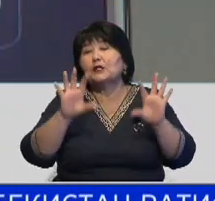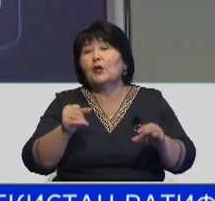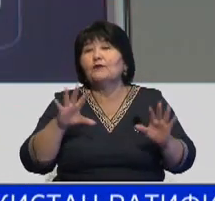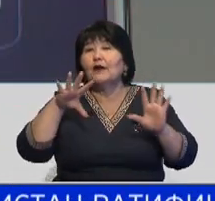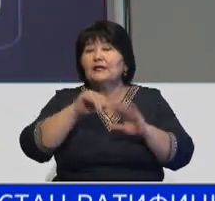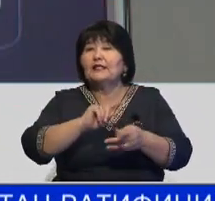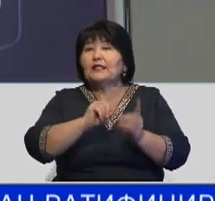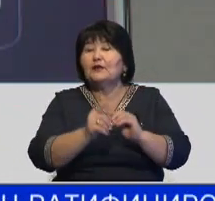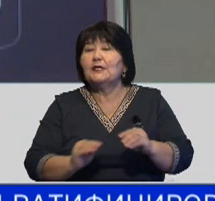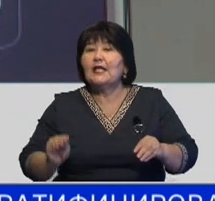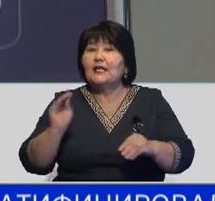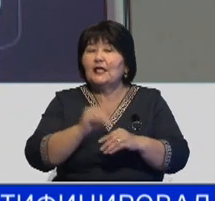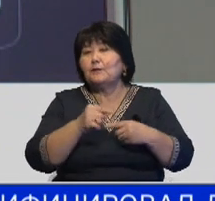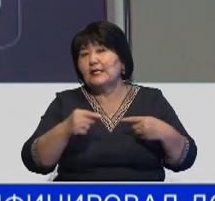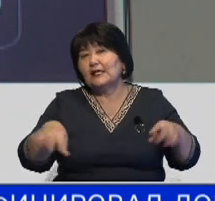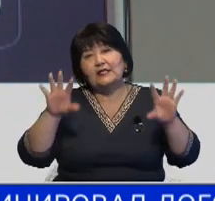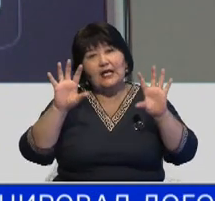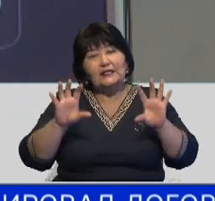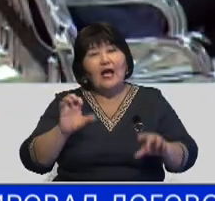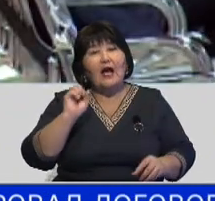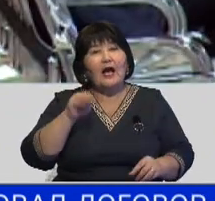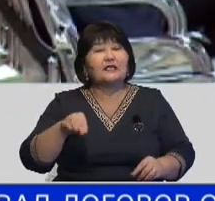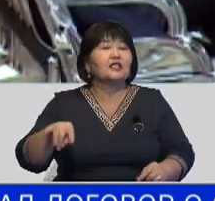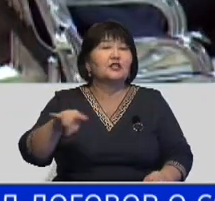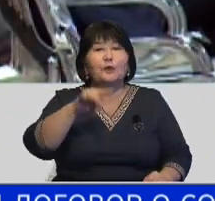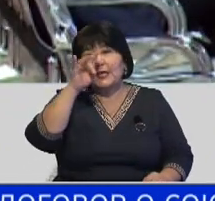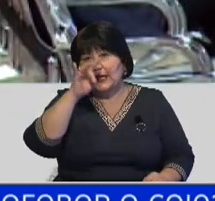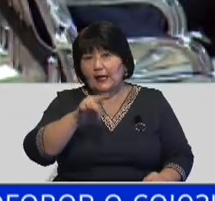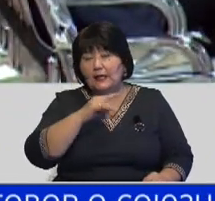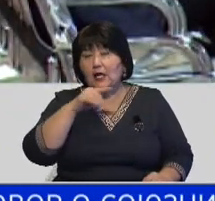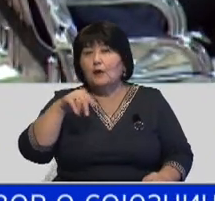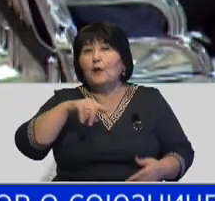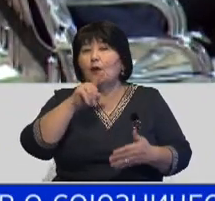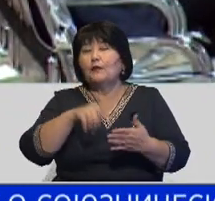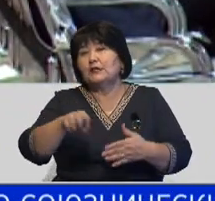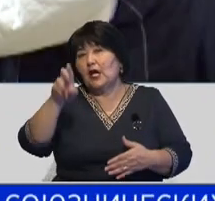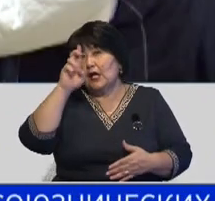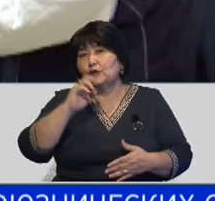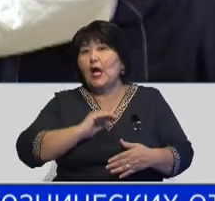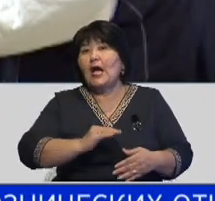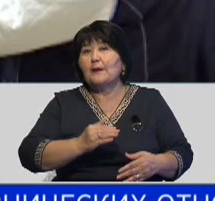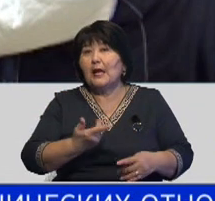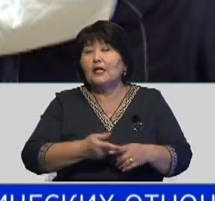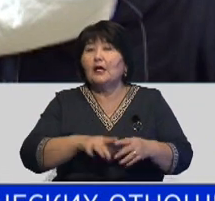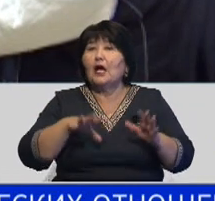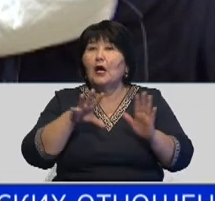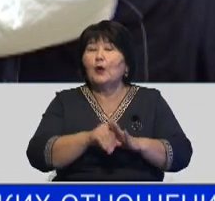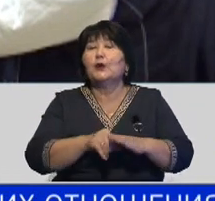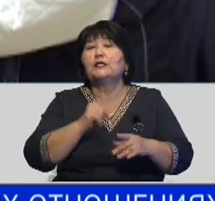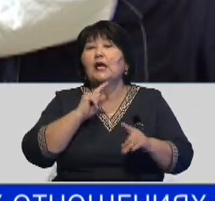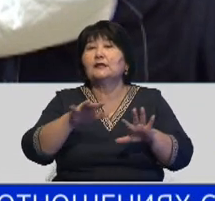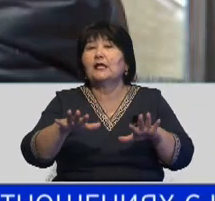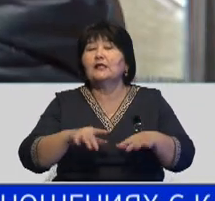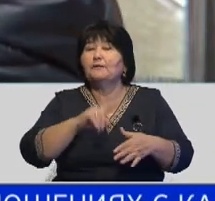внесения изменений и дополнений в некоторые законодательные акты Республики Казахстан по вопросам государственной корпорации который в ходе пленарного